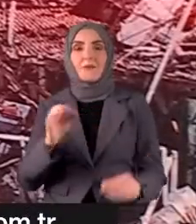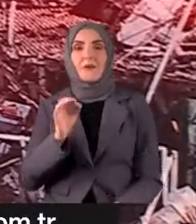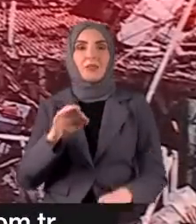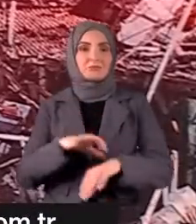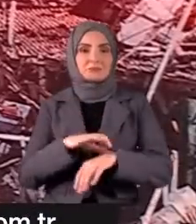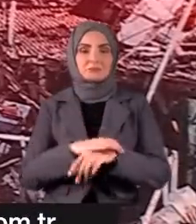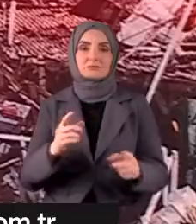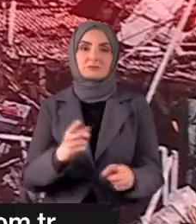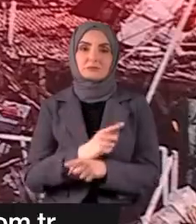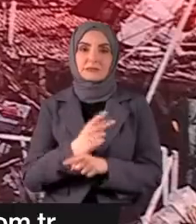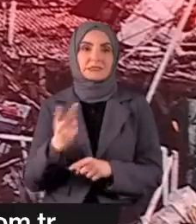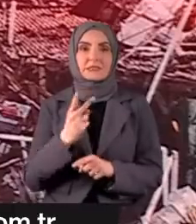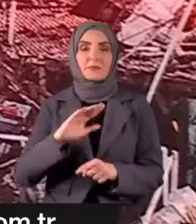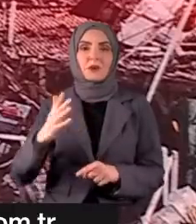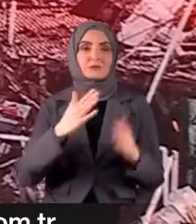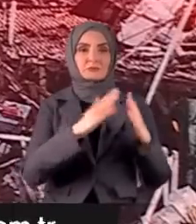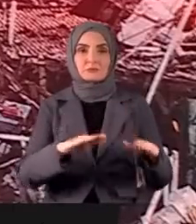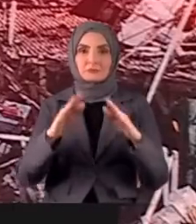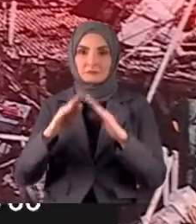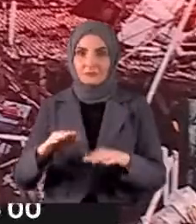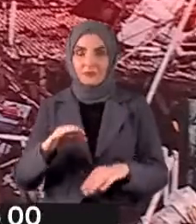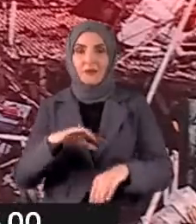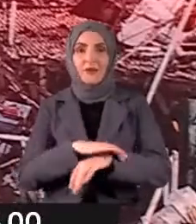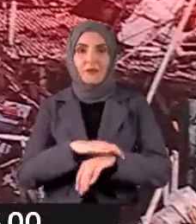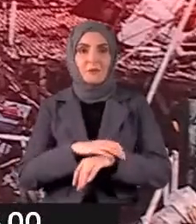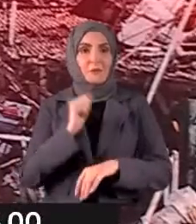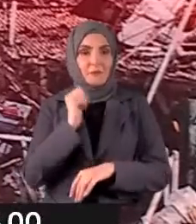ziynet eşyası ve 500 bin liralık altın dolu çanta buldu.